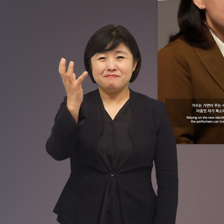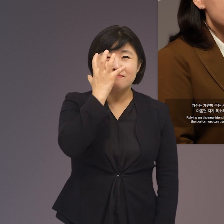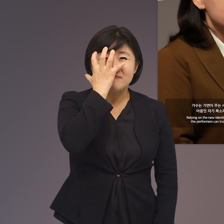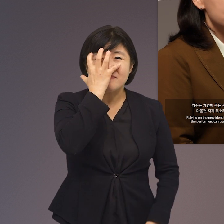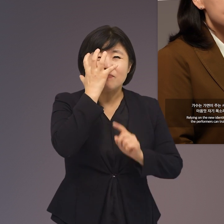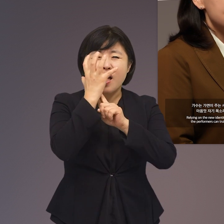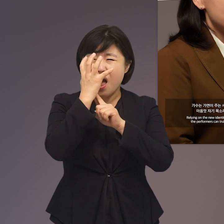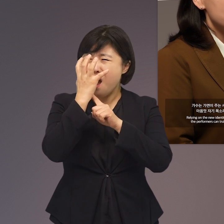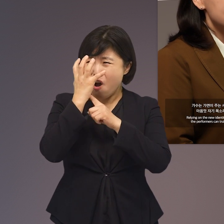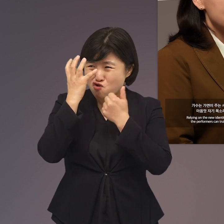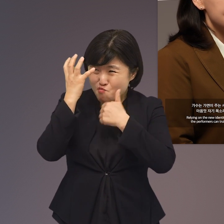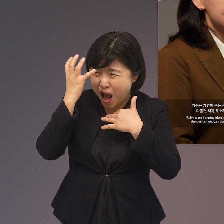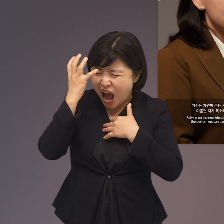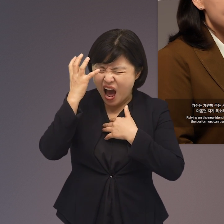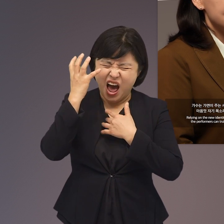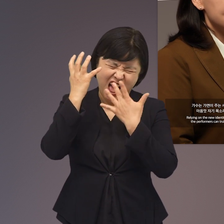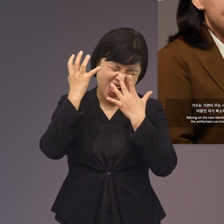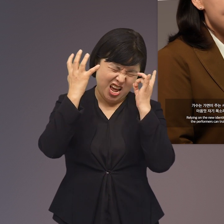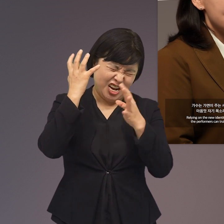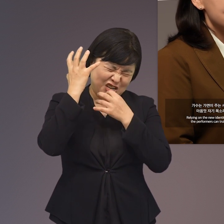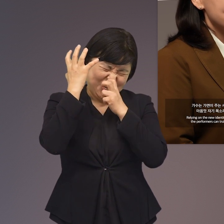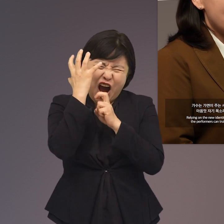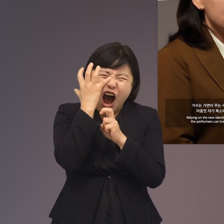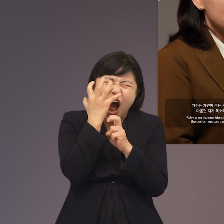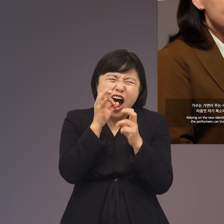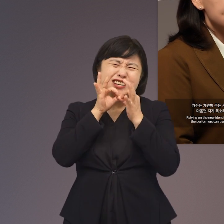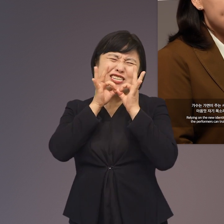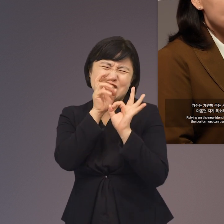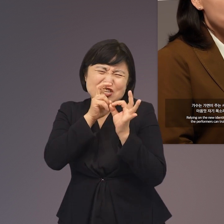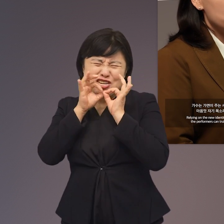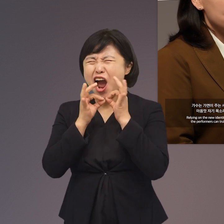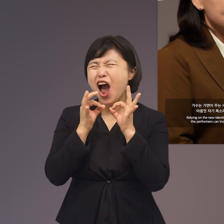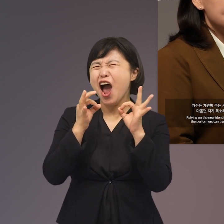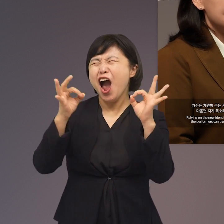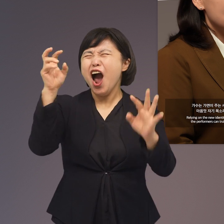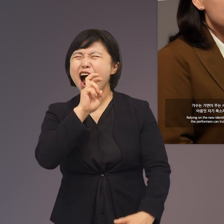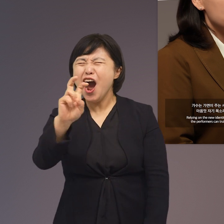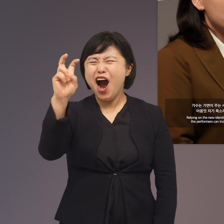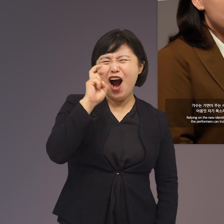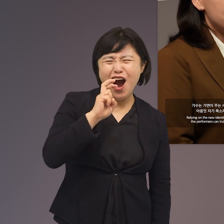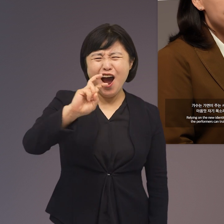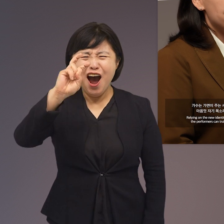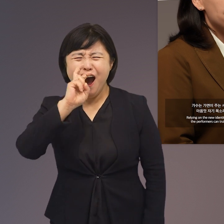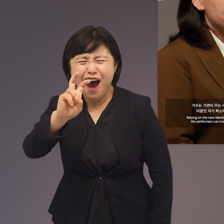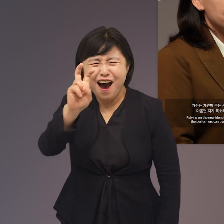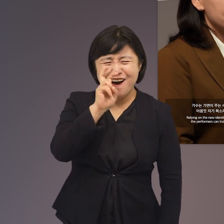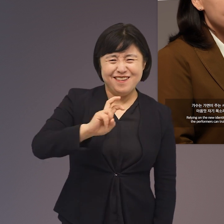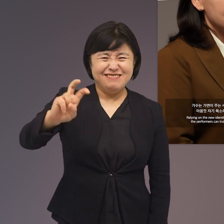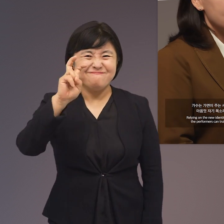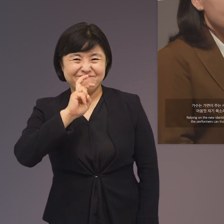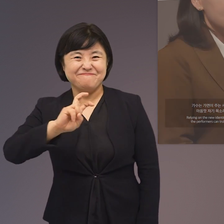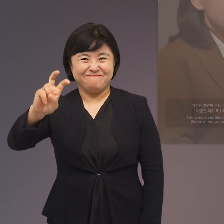가수는 가면이 주는 새로운 정체성에 기대 마음껏 자기 목소리를 들려주고요.